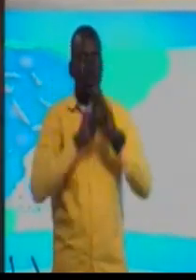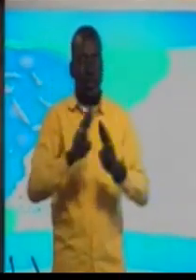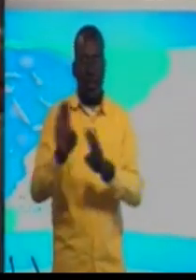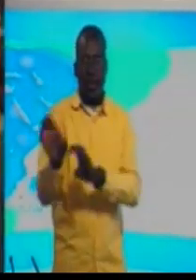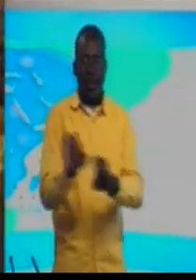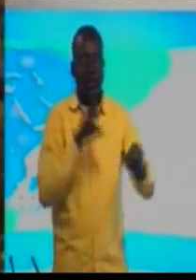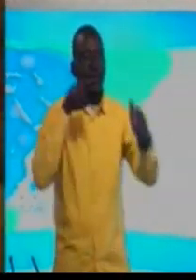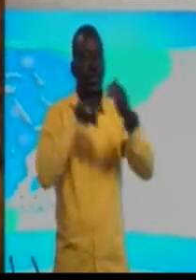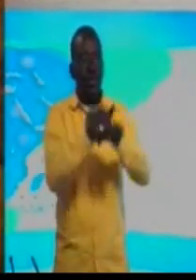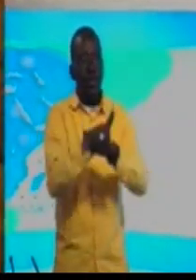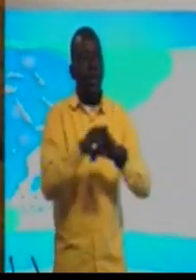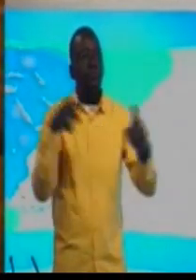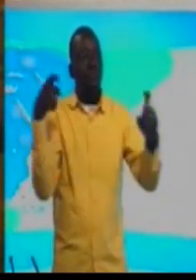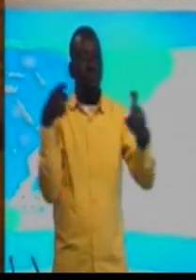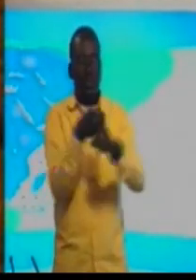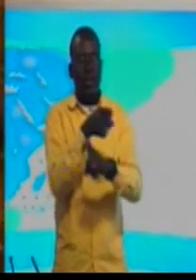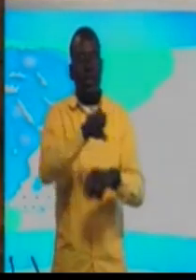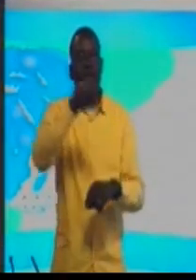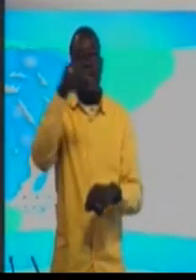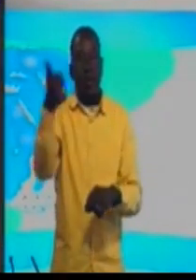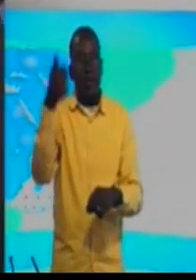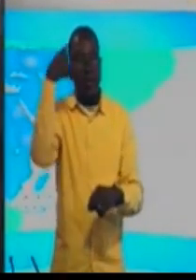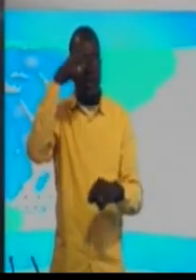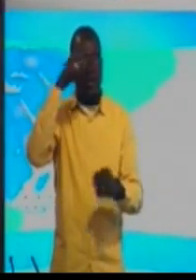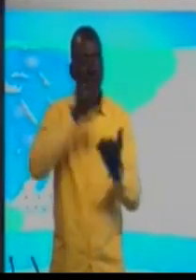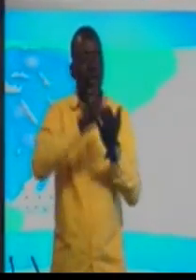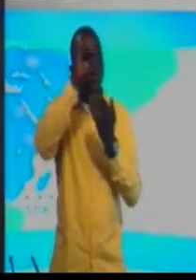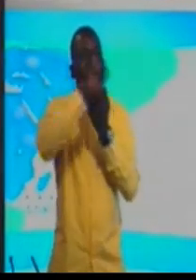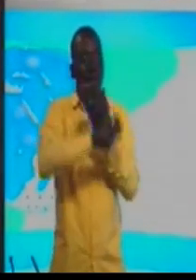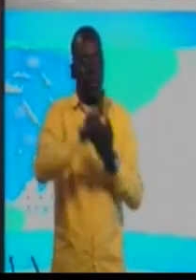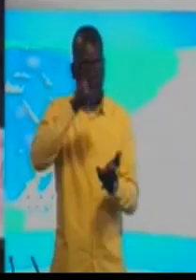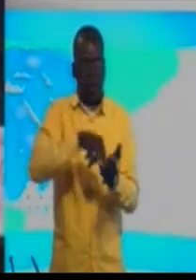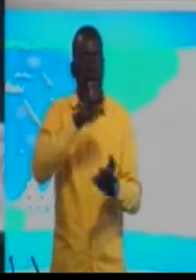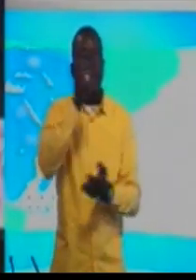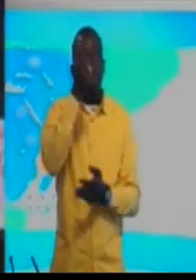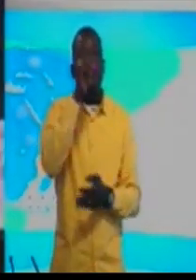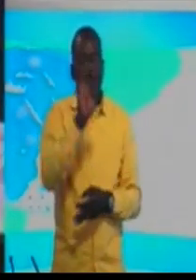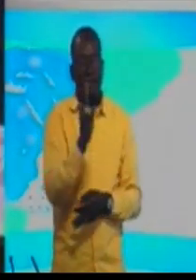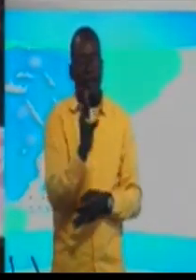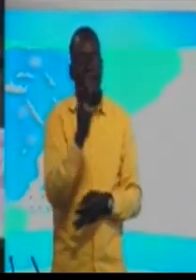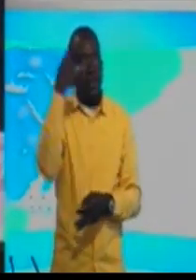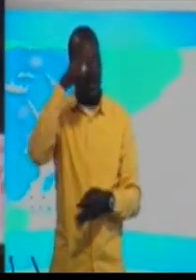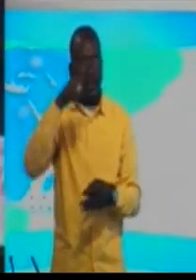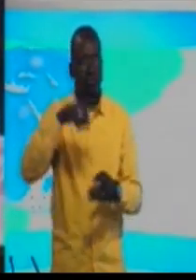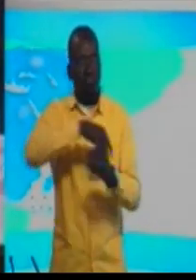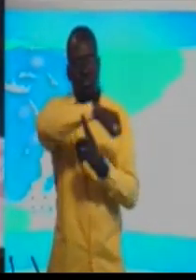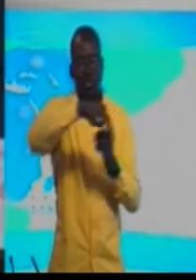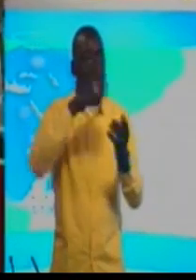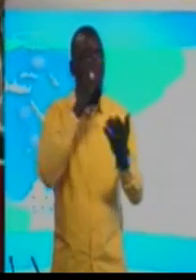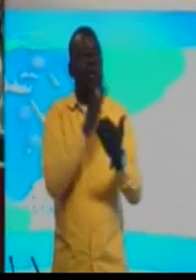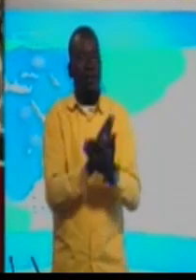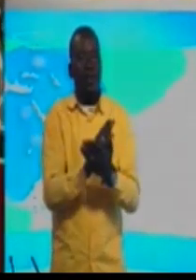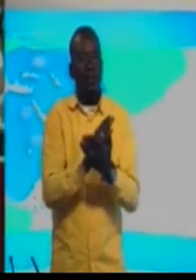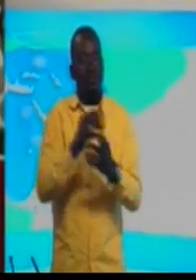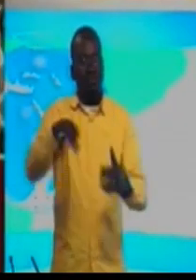de meurtre, coups et blessures et autres infractions lors des événements d'octobre 2014. Un procès qui tourne court, bloqué par une